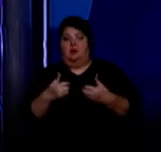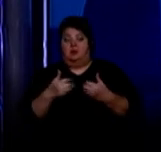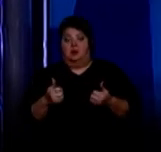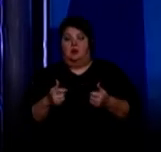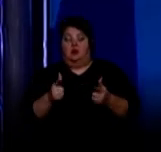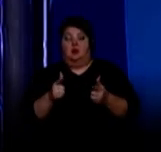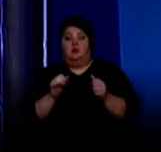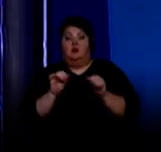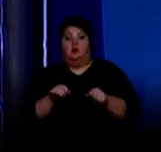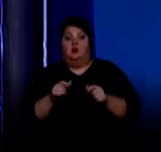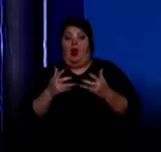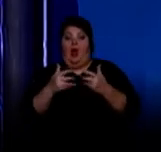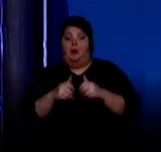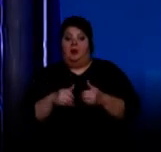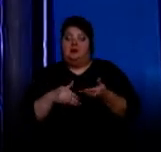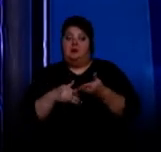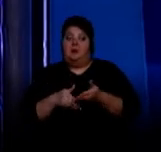також апаратним методом.